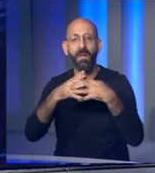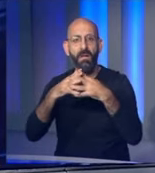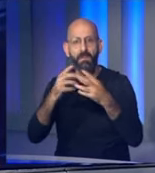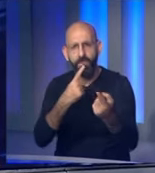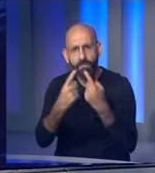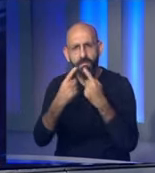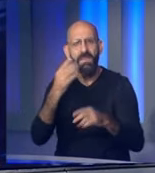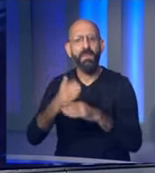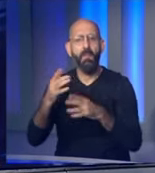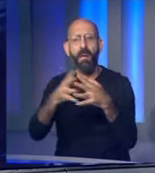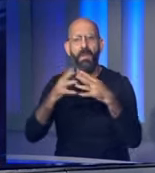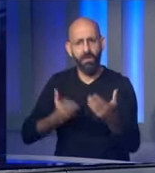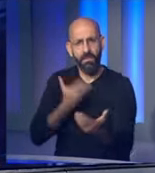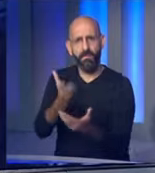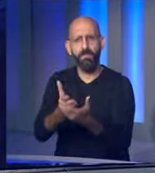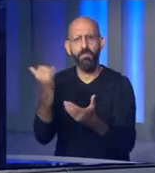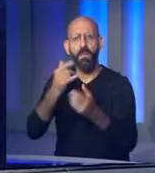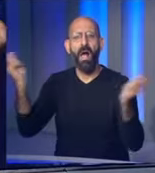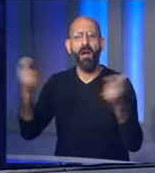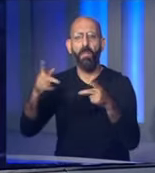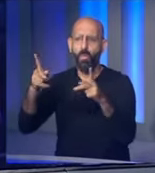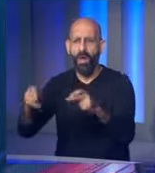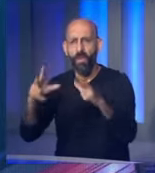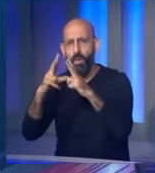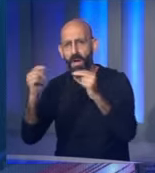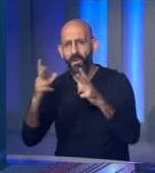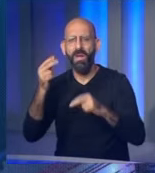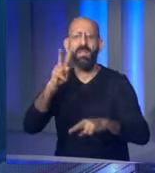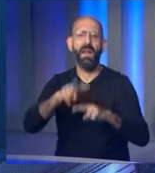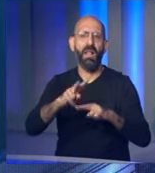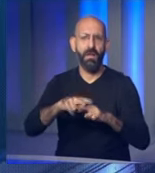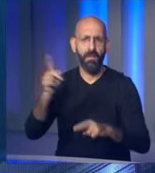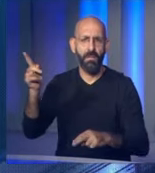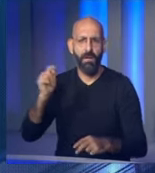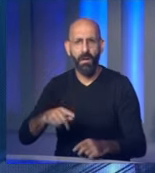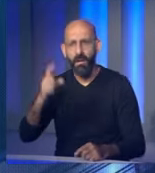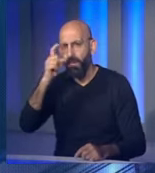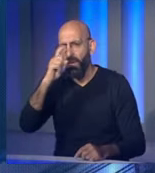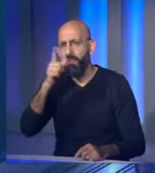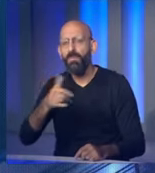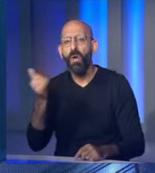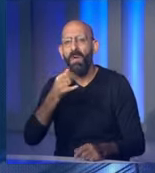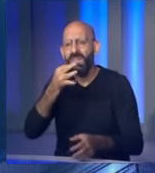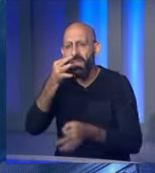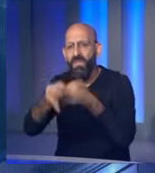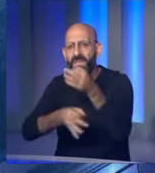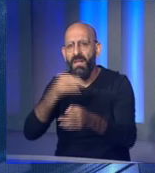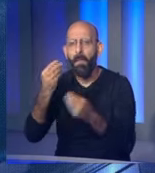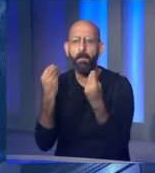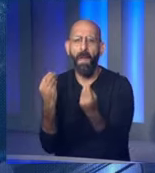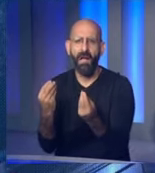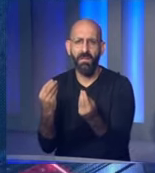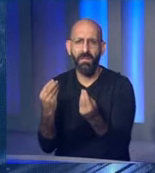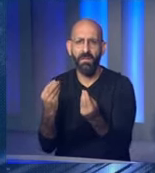المفدي الرئاسي الامريكيه مسوك ستين لبحث المقترح الامريكي لوقف اطلاق النار بين لبنان واسرائيل واوضح بري ان ما